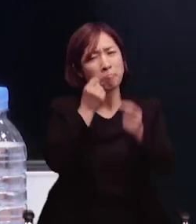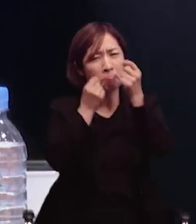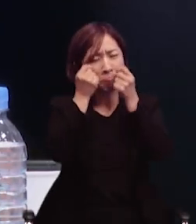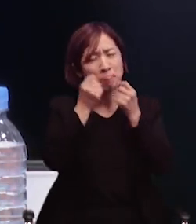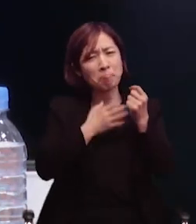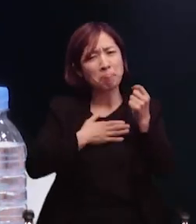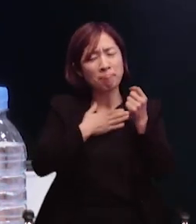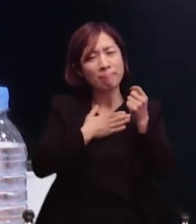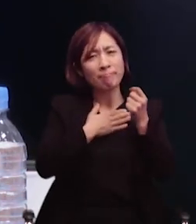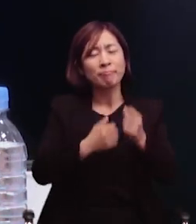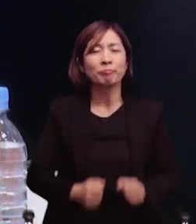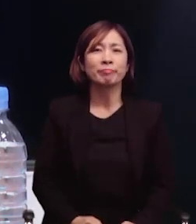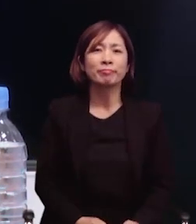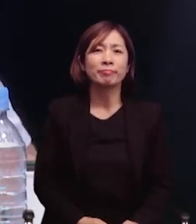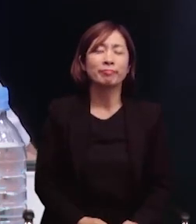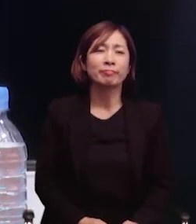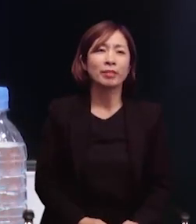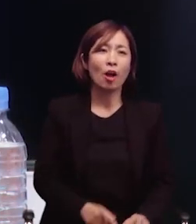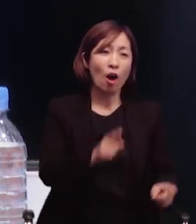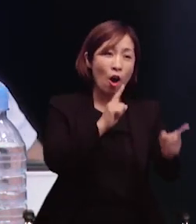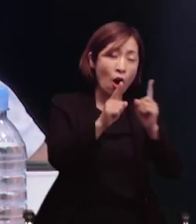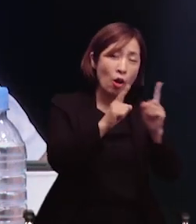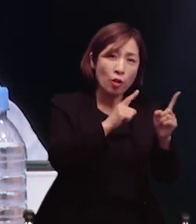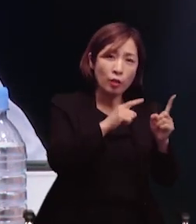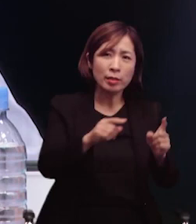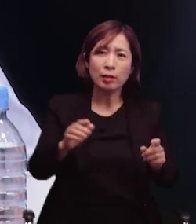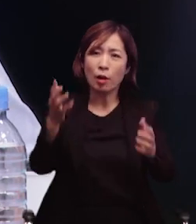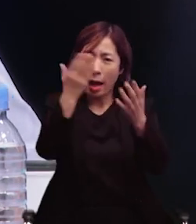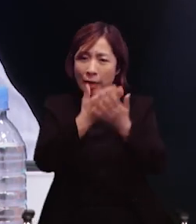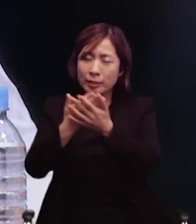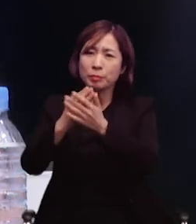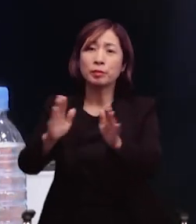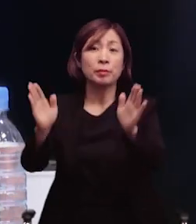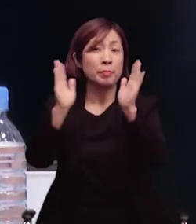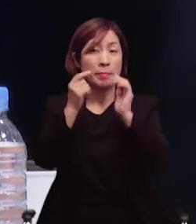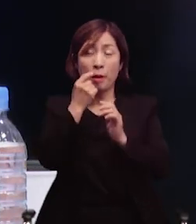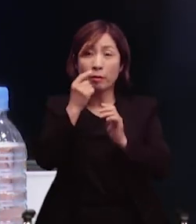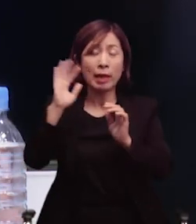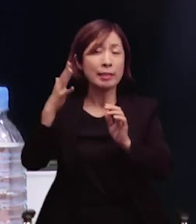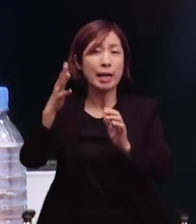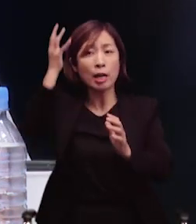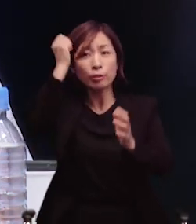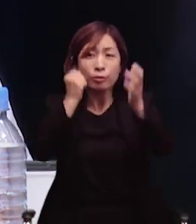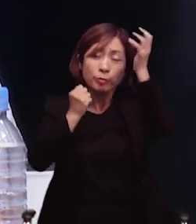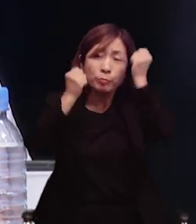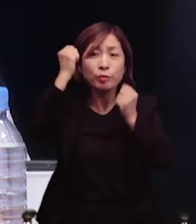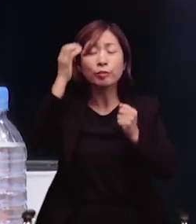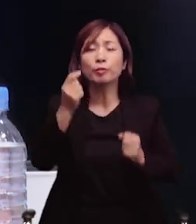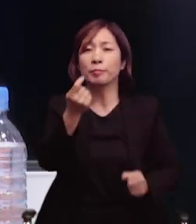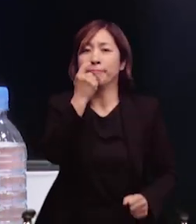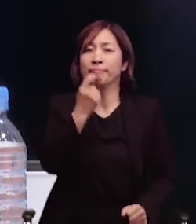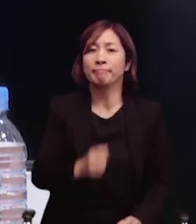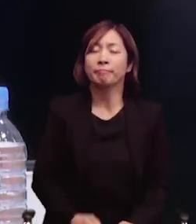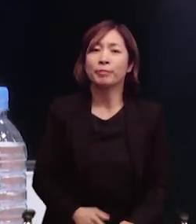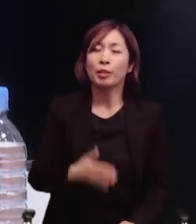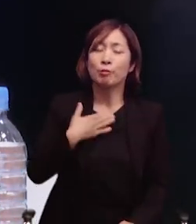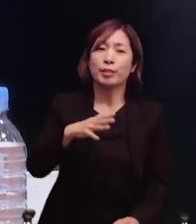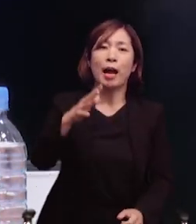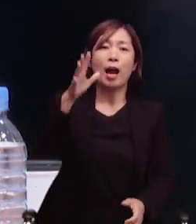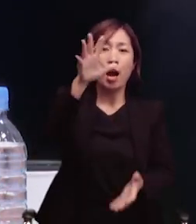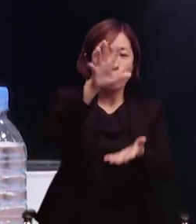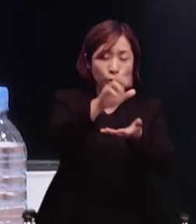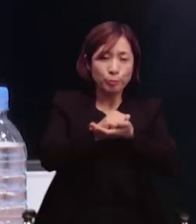근데 언어는 학습으로 배우는게 아니라 습득으로 배우는 거에요 우리나 흡수